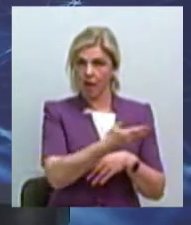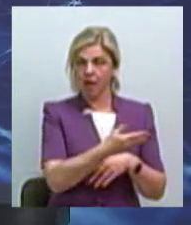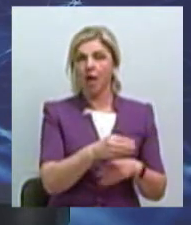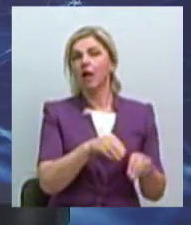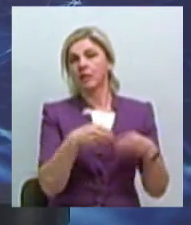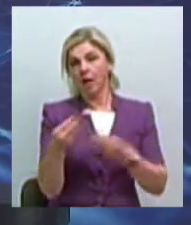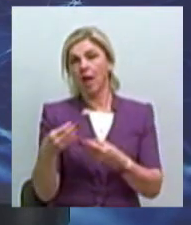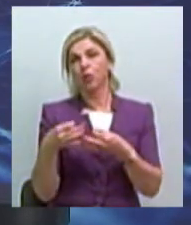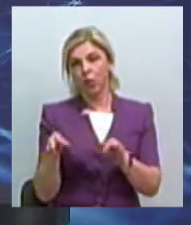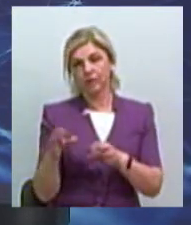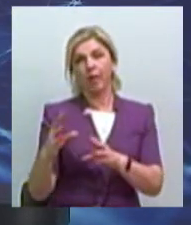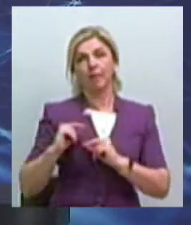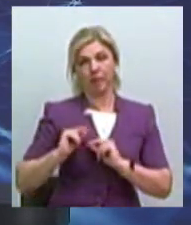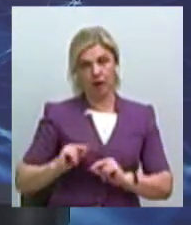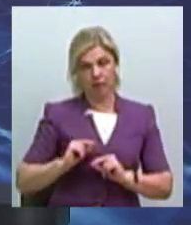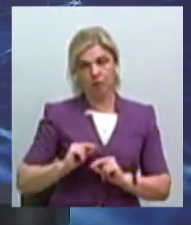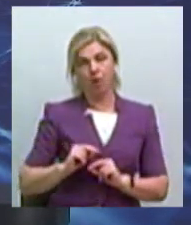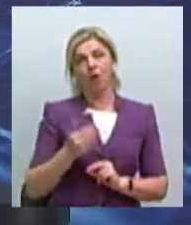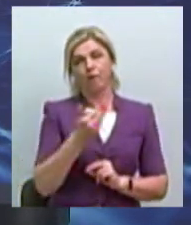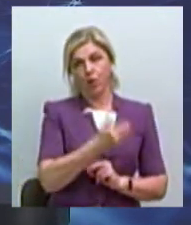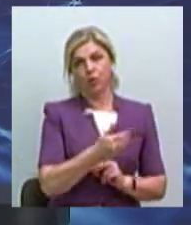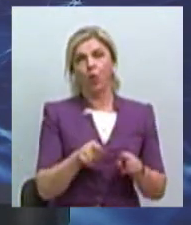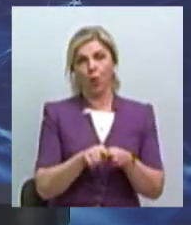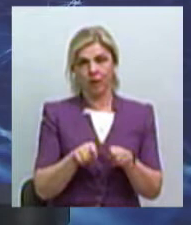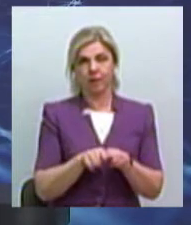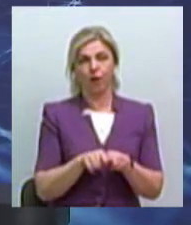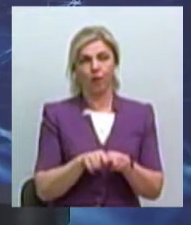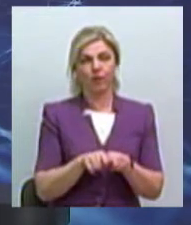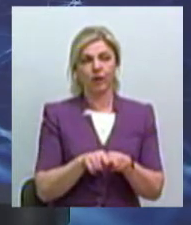на співпрацю, тоді вони в одинакових